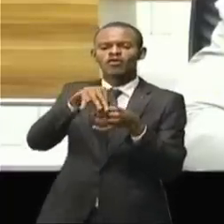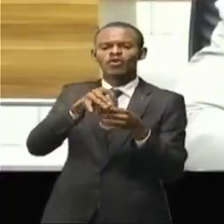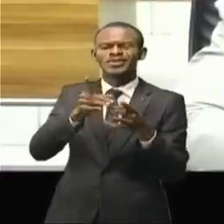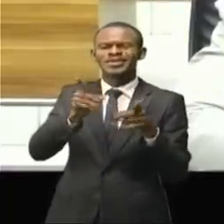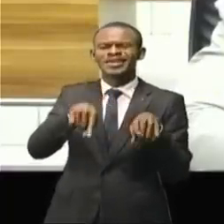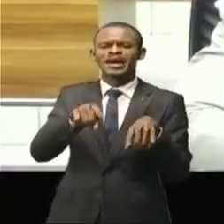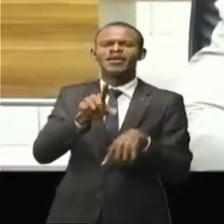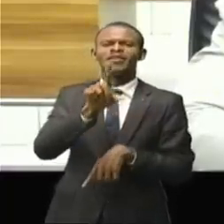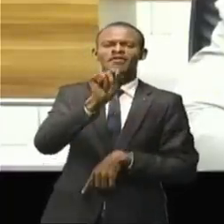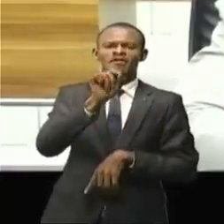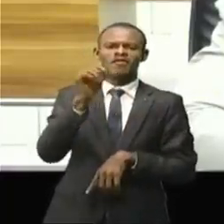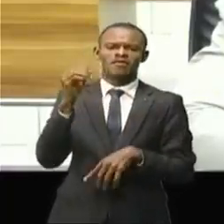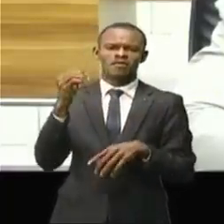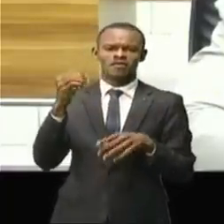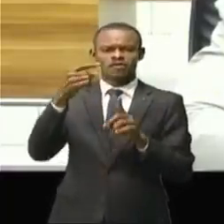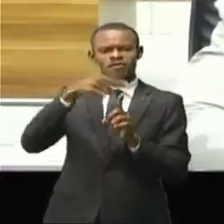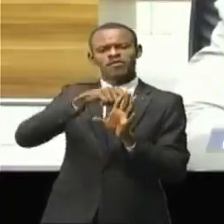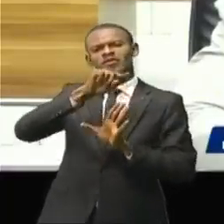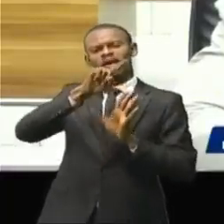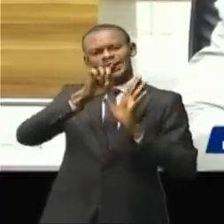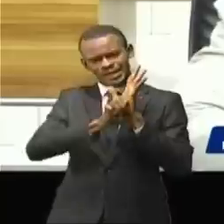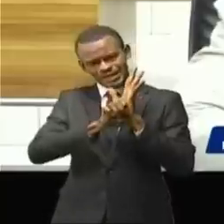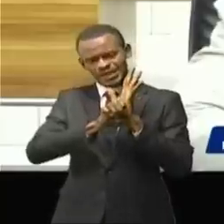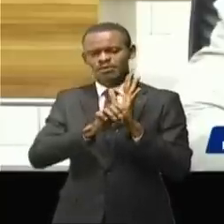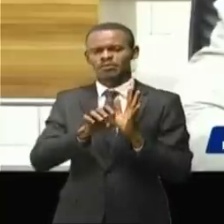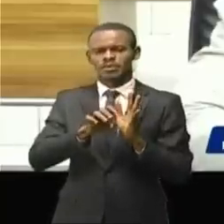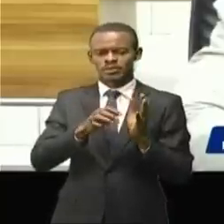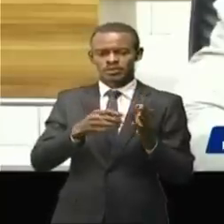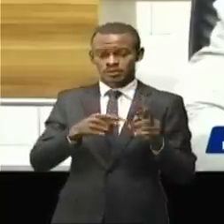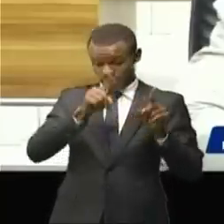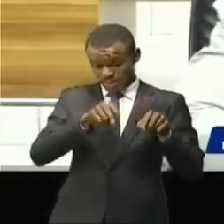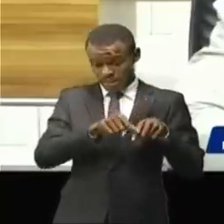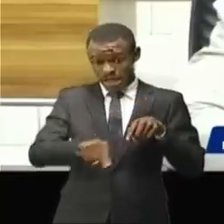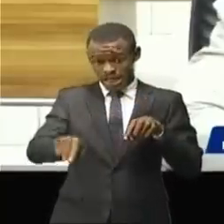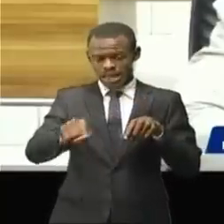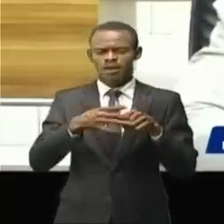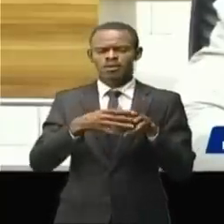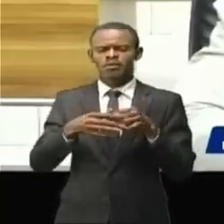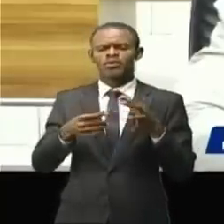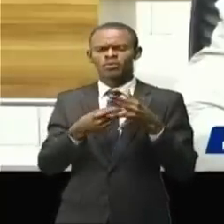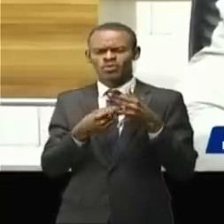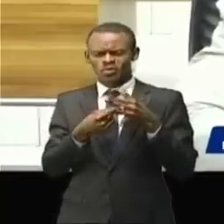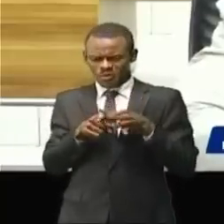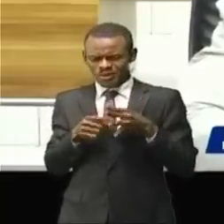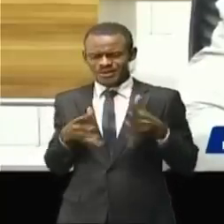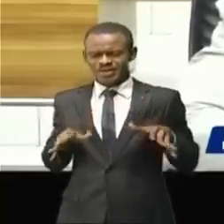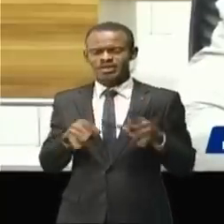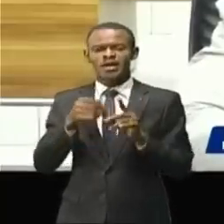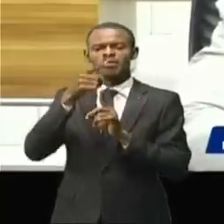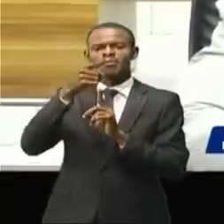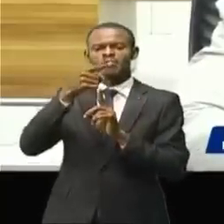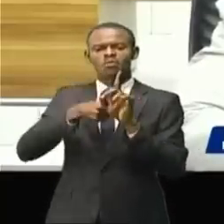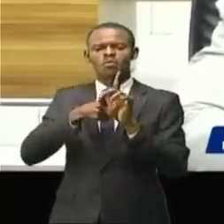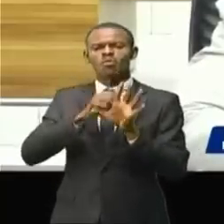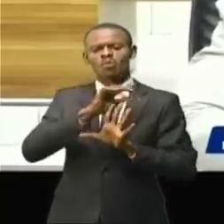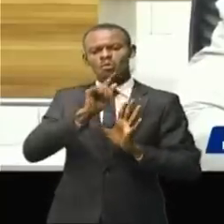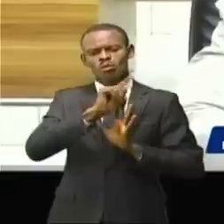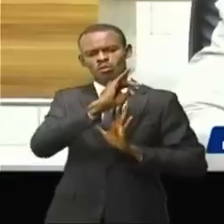mais aujourd'hui nous sommes au mois de juillet nous nous lassons déjà à l'opération d'identification